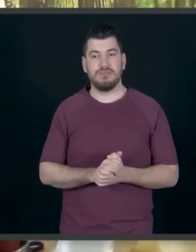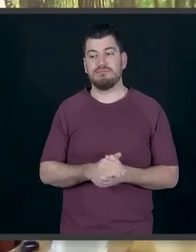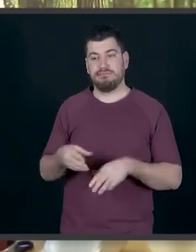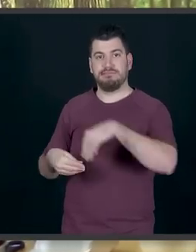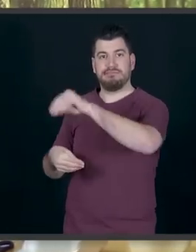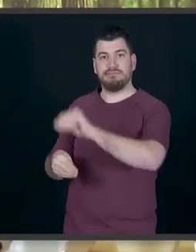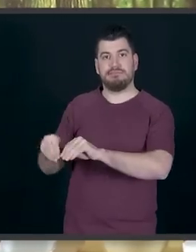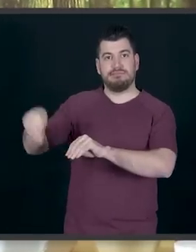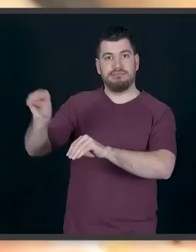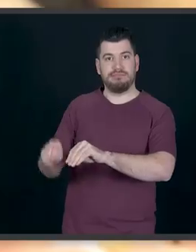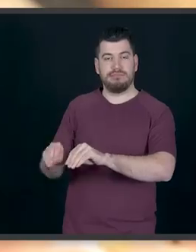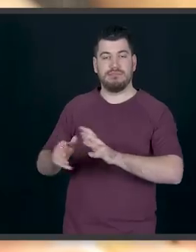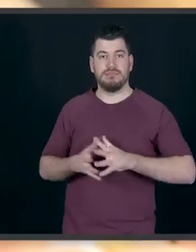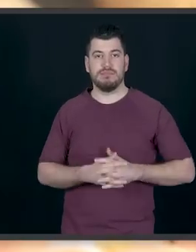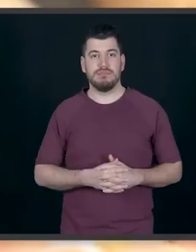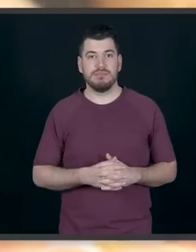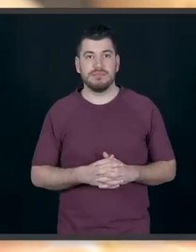Βάζω και το άλλο.